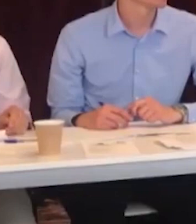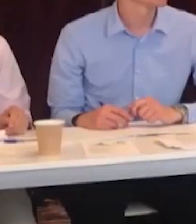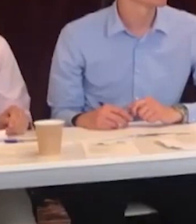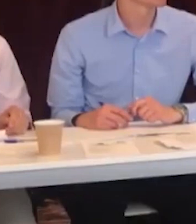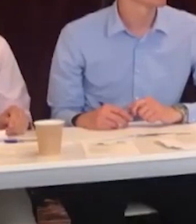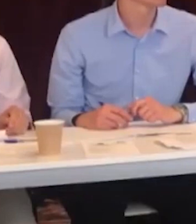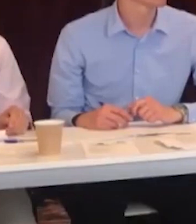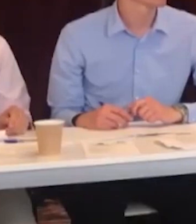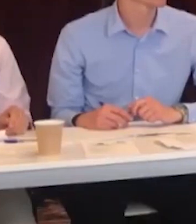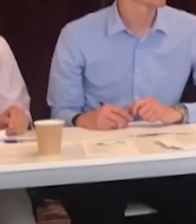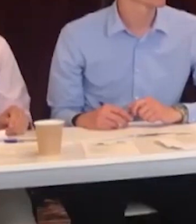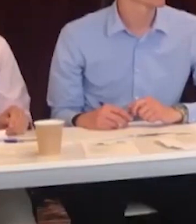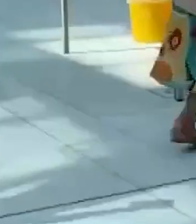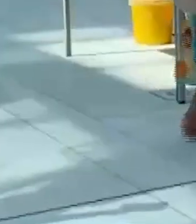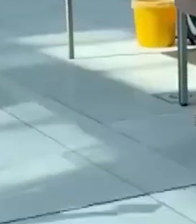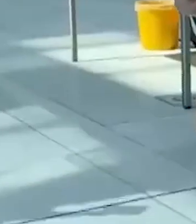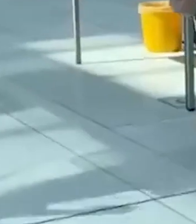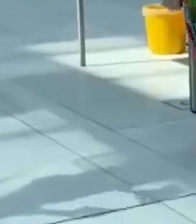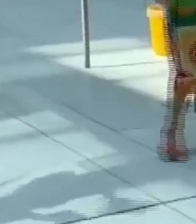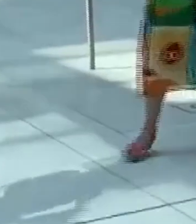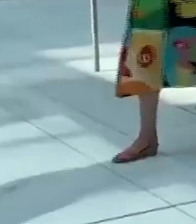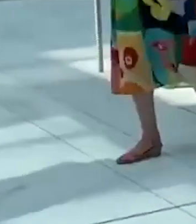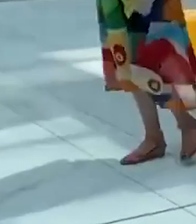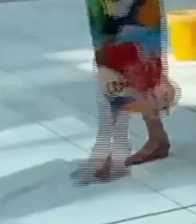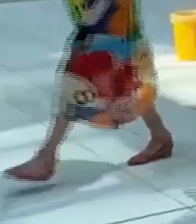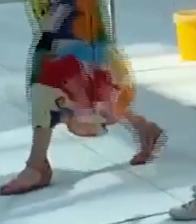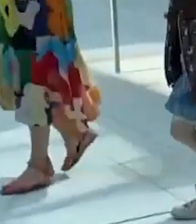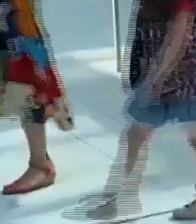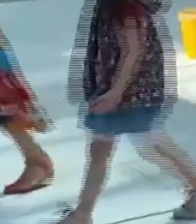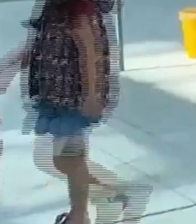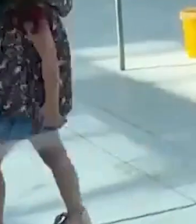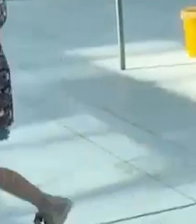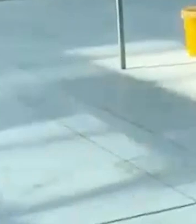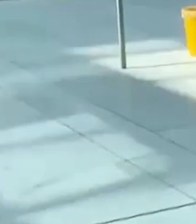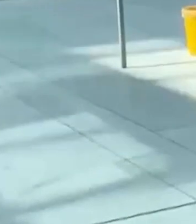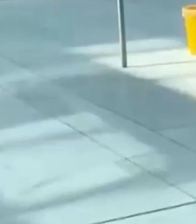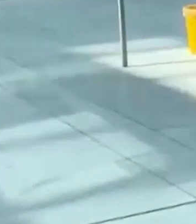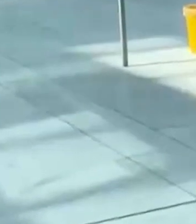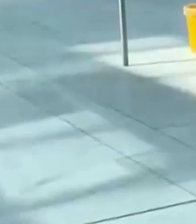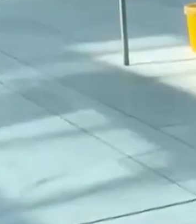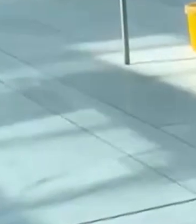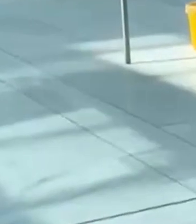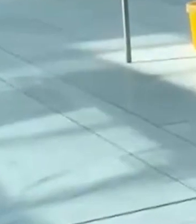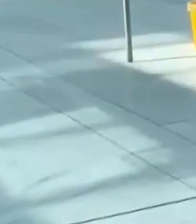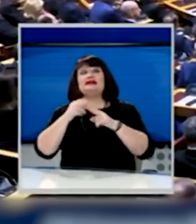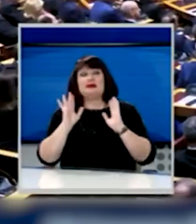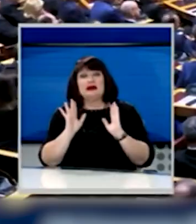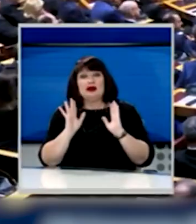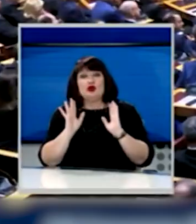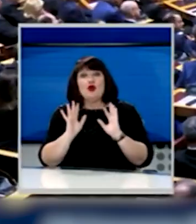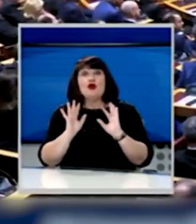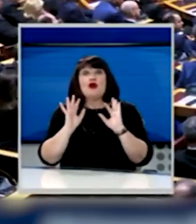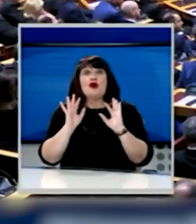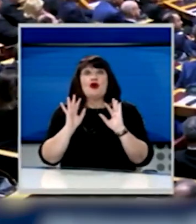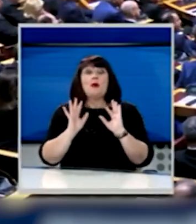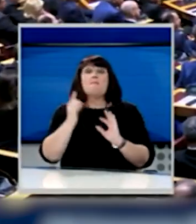Δεν ισχύει το ίδιο όμως και για την υπουργική τροπολογία που επεκτείνει την επιστολική ψήφο σε εθνικές εκλογές μόνο για τους εκλογές του εξωτερικού. Η ρύθμιση απαιτεί αυξημένη